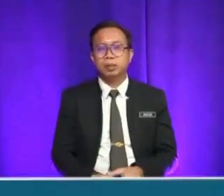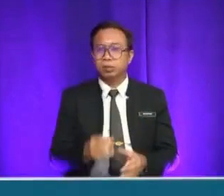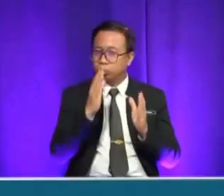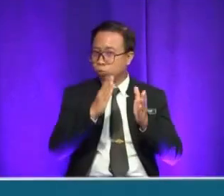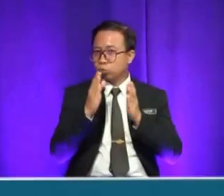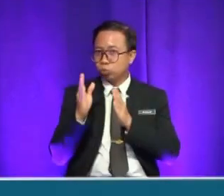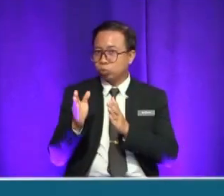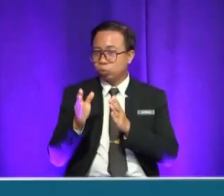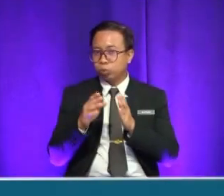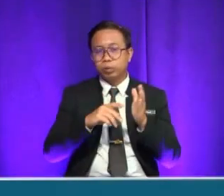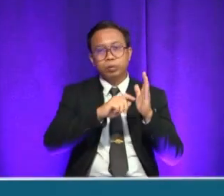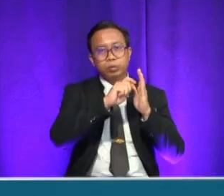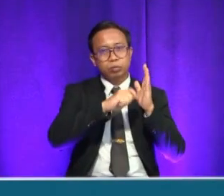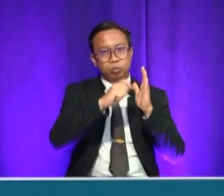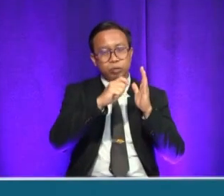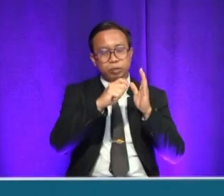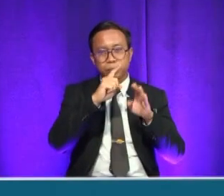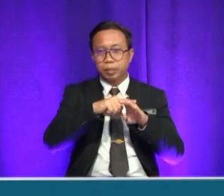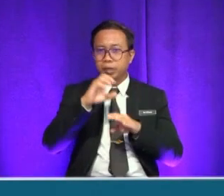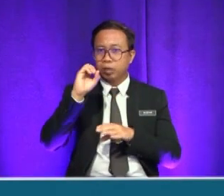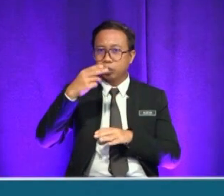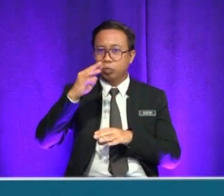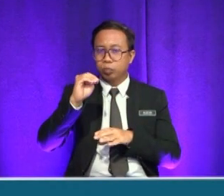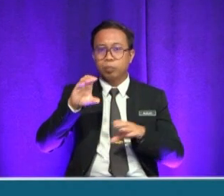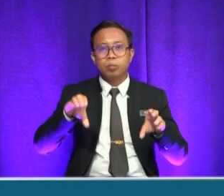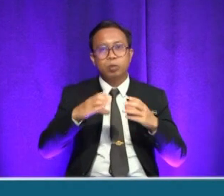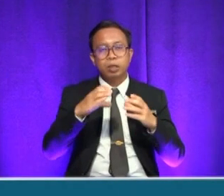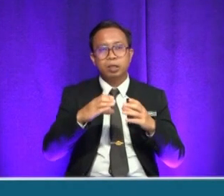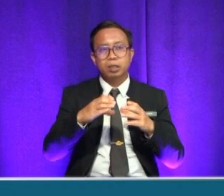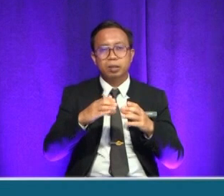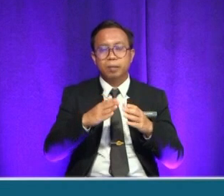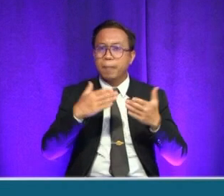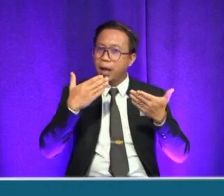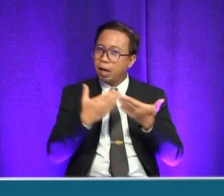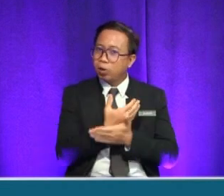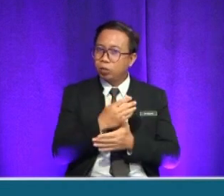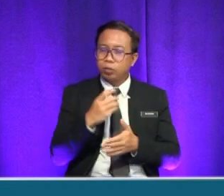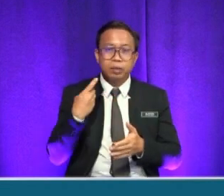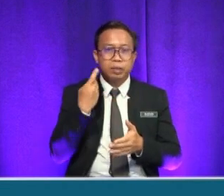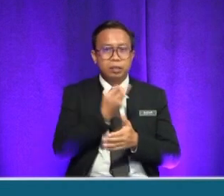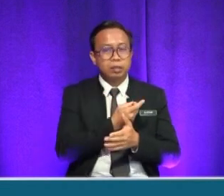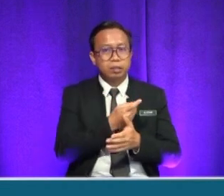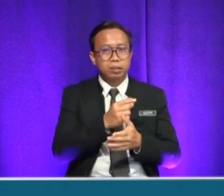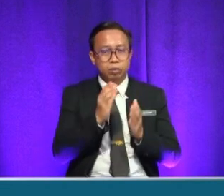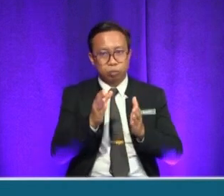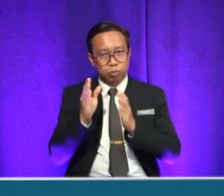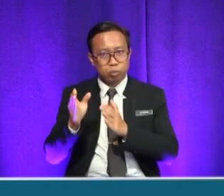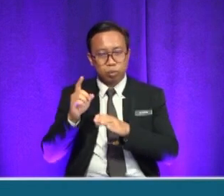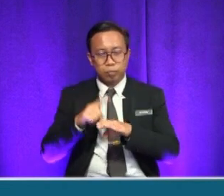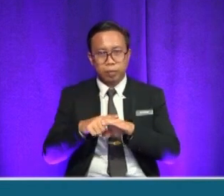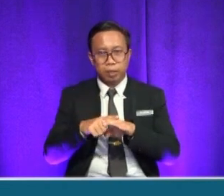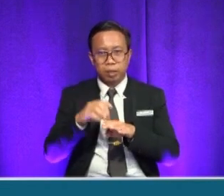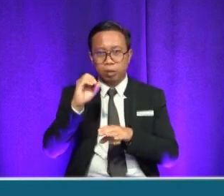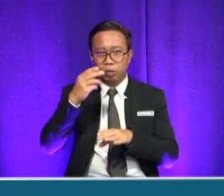switch pilihan meter pelbagai pada kedudukan ohm. Okey. Okey, kita buat dulu yang tu, kemudian baru kita melaraskan jarum penunjuk pada kedudukan